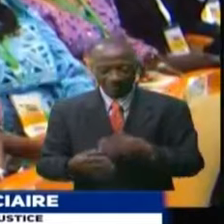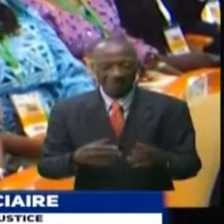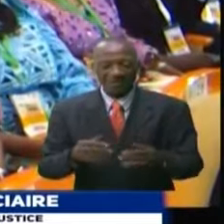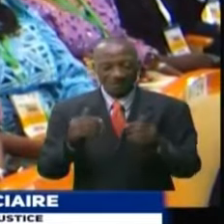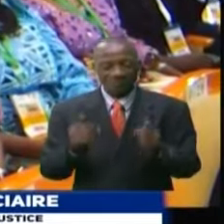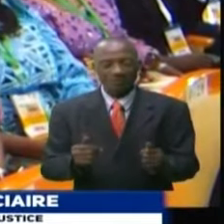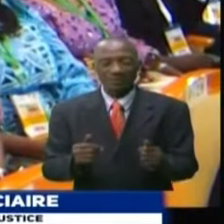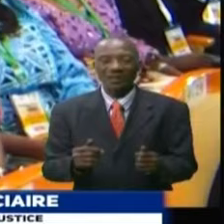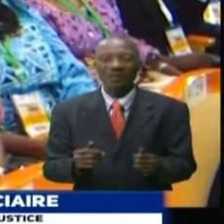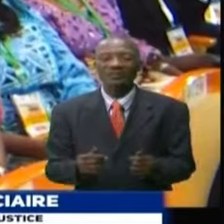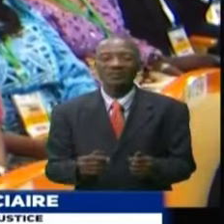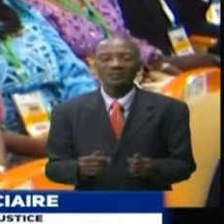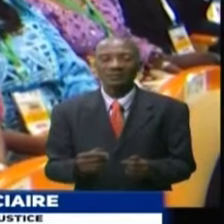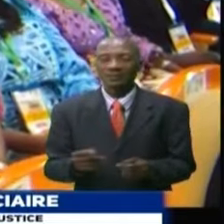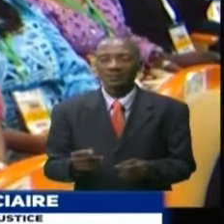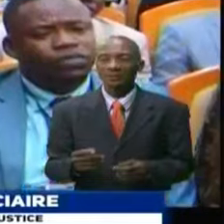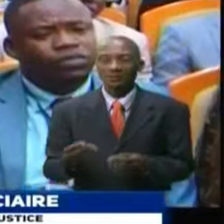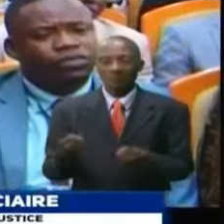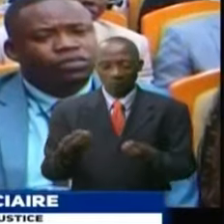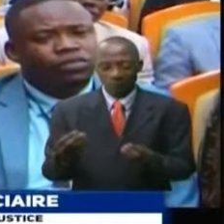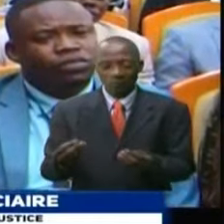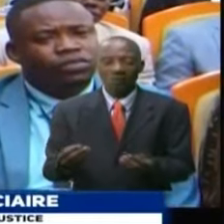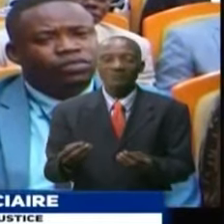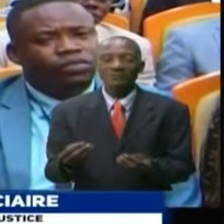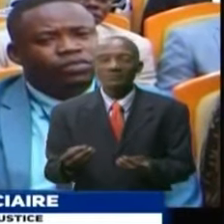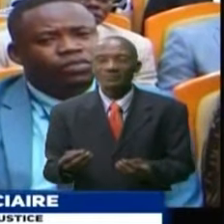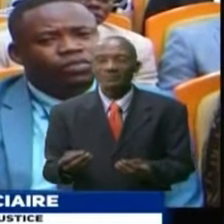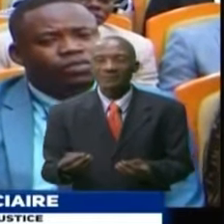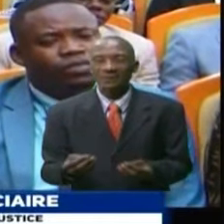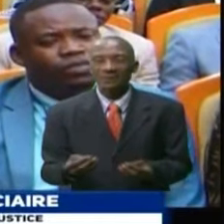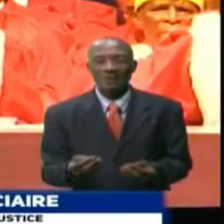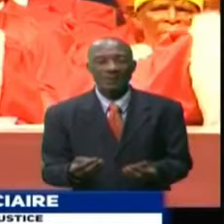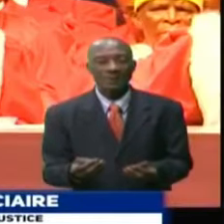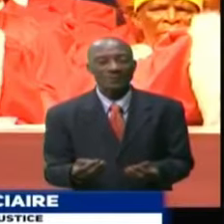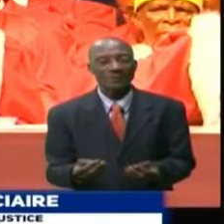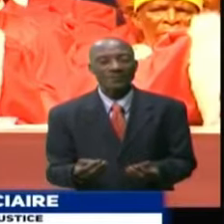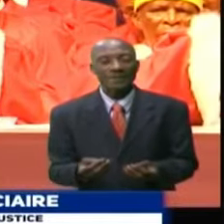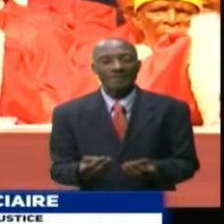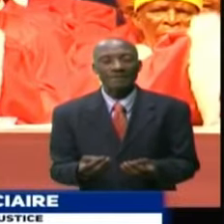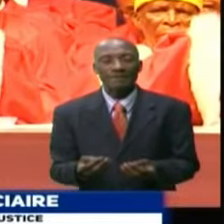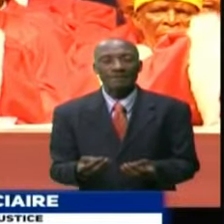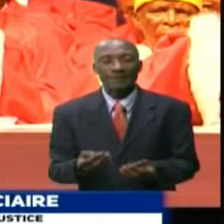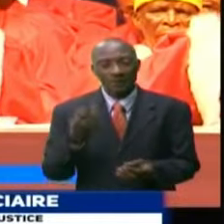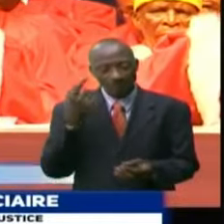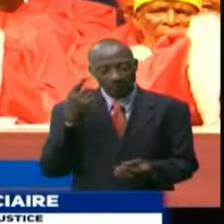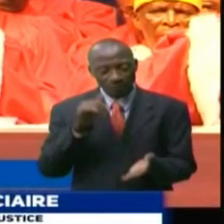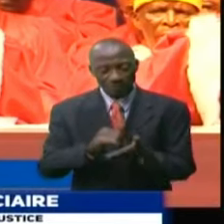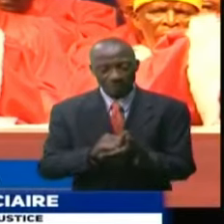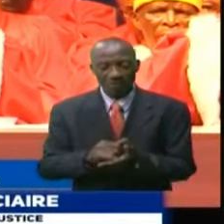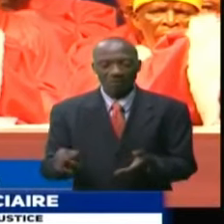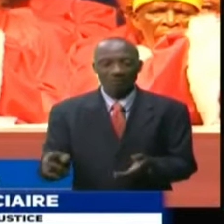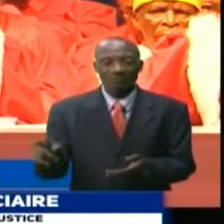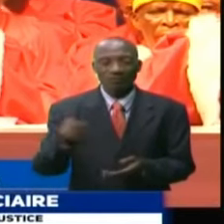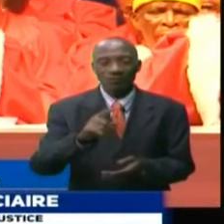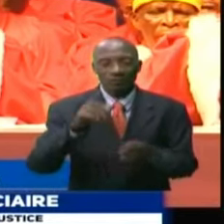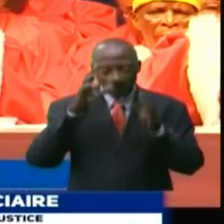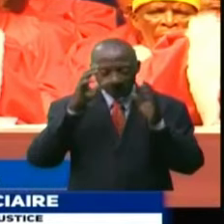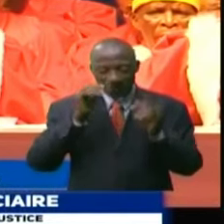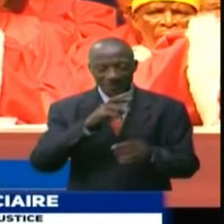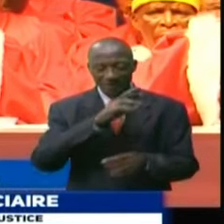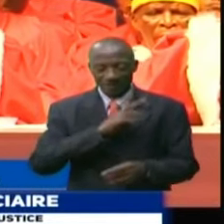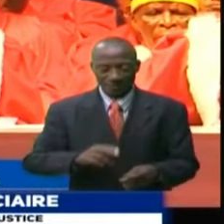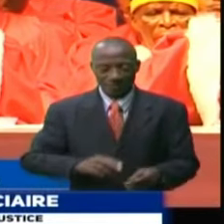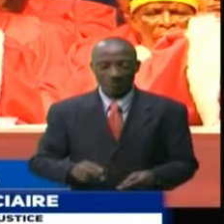de noblesse. C'est pourquoi je pense, Excellences, Monsieur le Président de la République, chef de l'État et